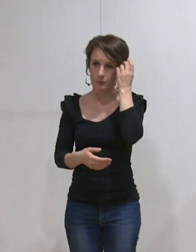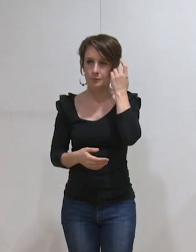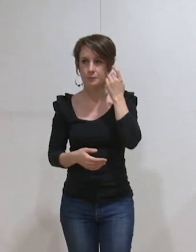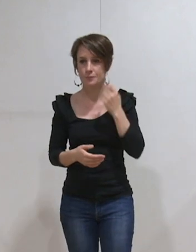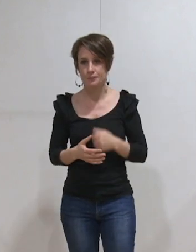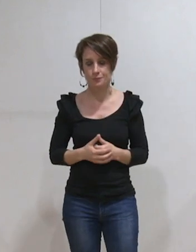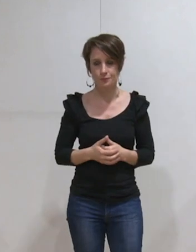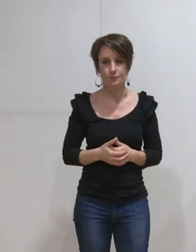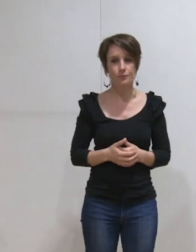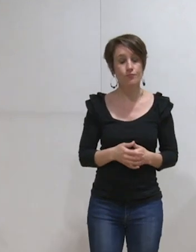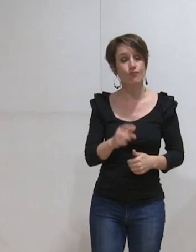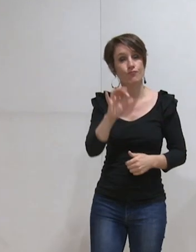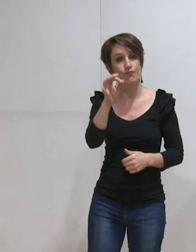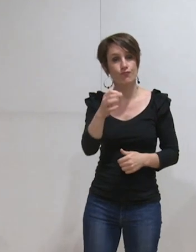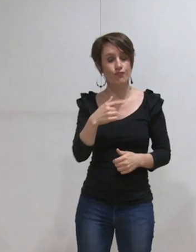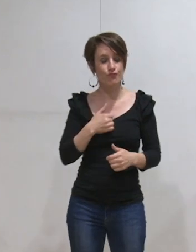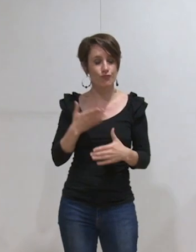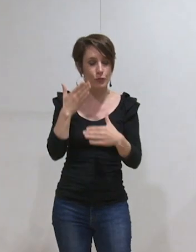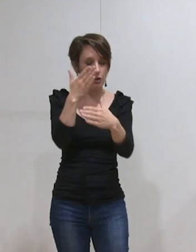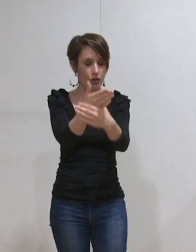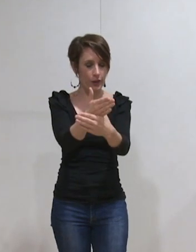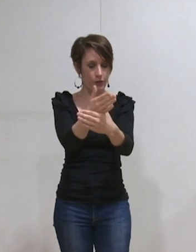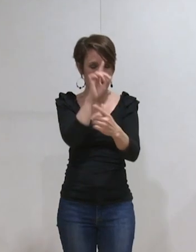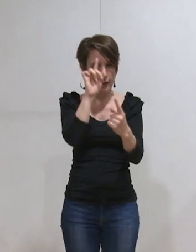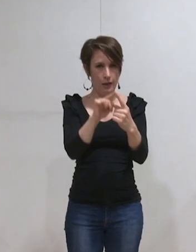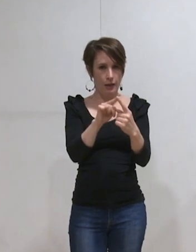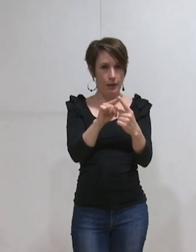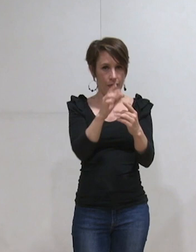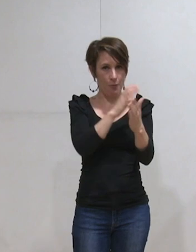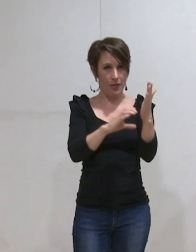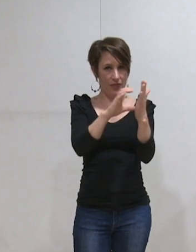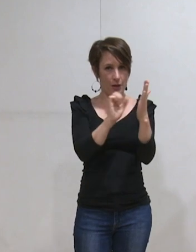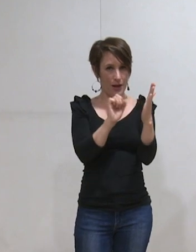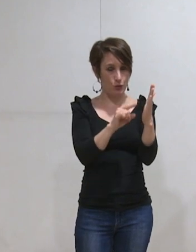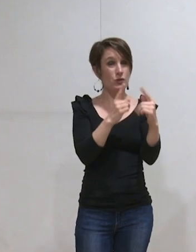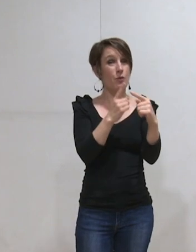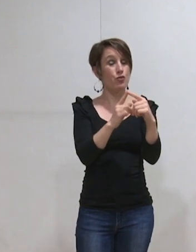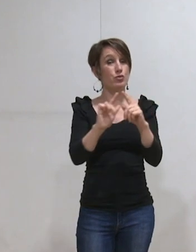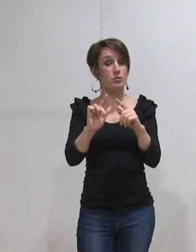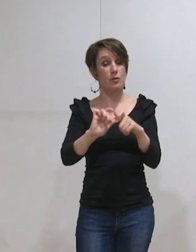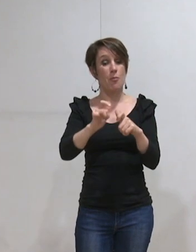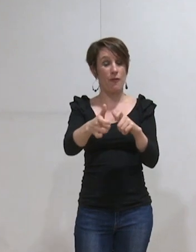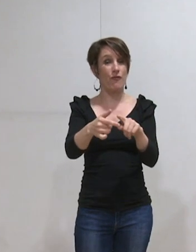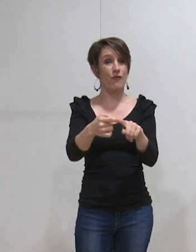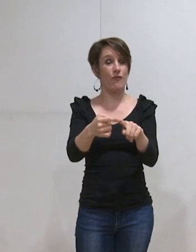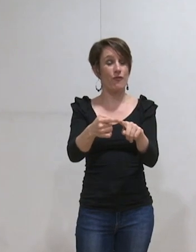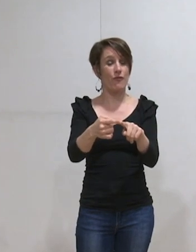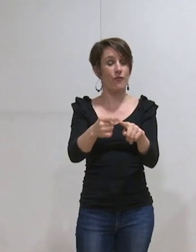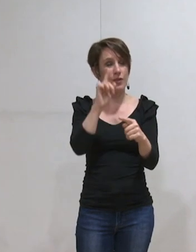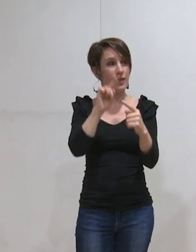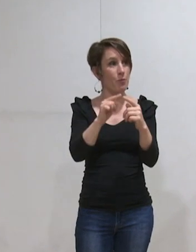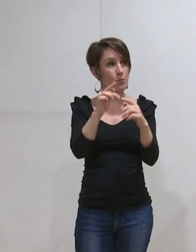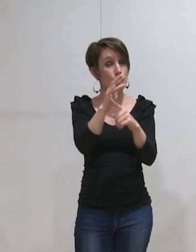oui je vais intervenir à la fois sur sur cette délibération et sur la suivante qui concerne le